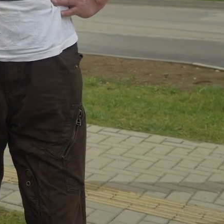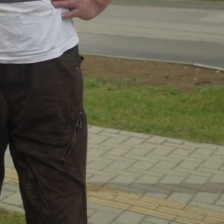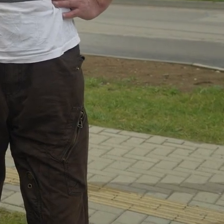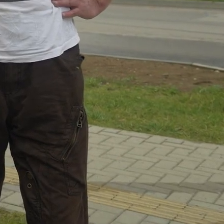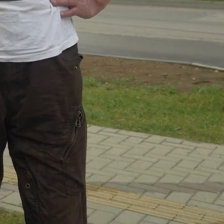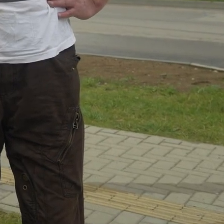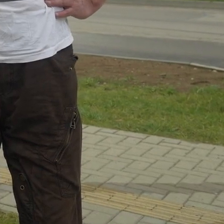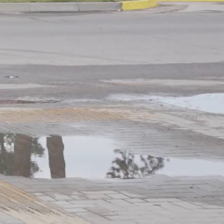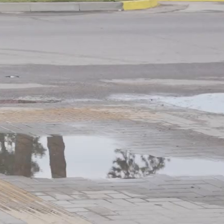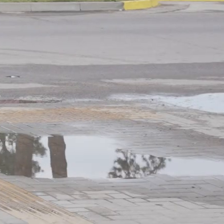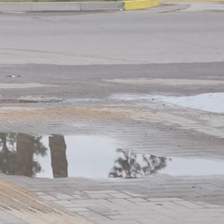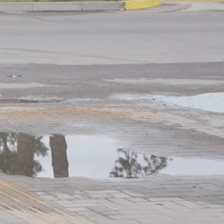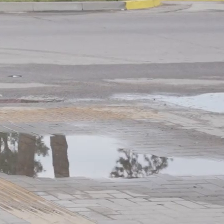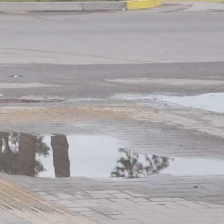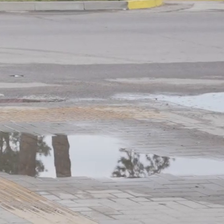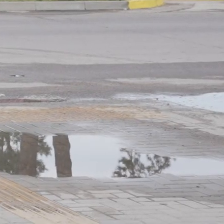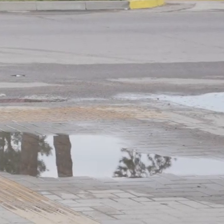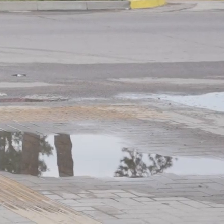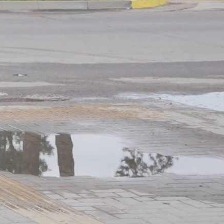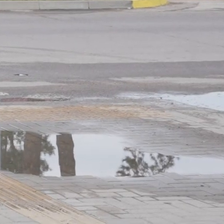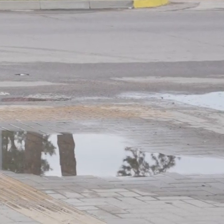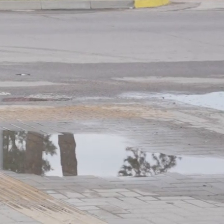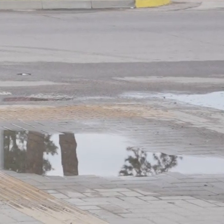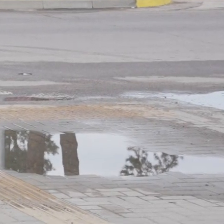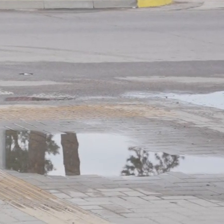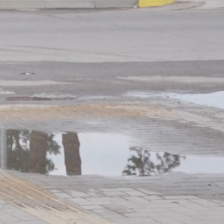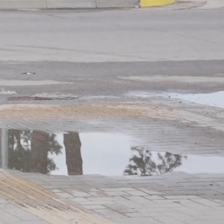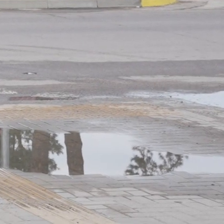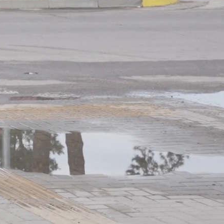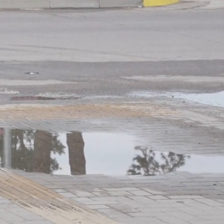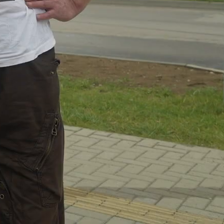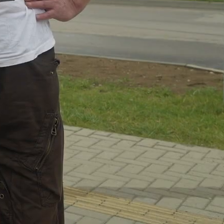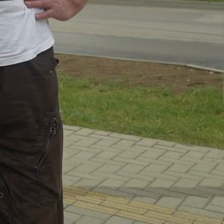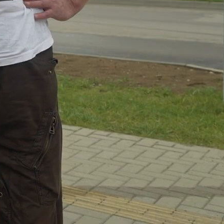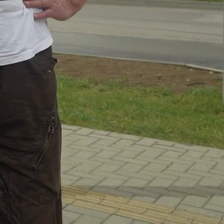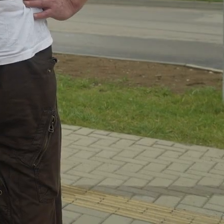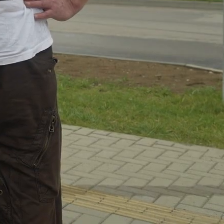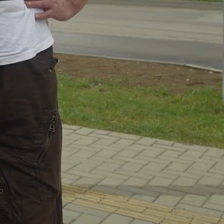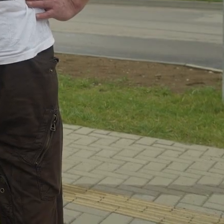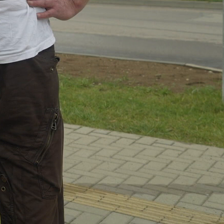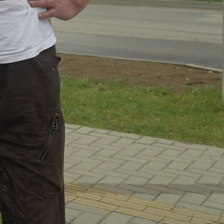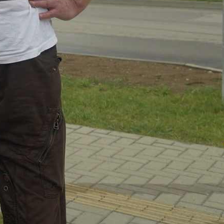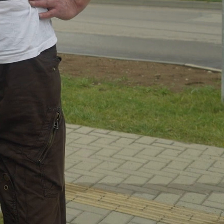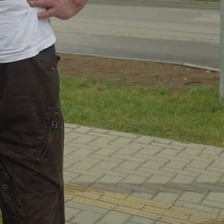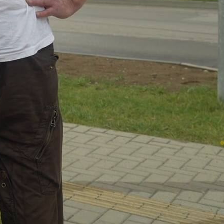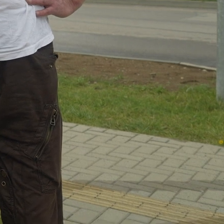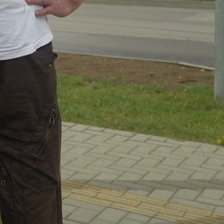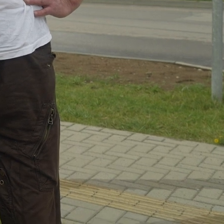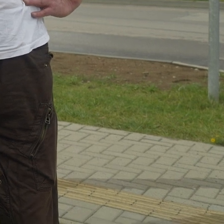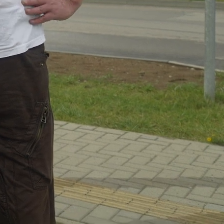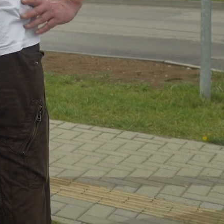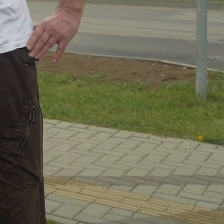Klausyk, Valerijau, dirba dar parduotuvės, tai gal verta mums dar pasipildyti savo atsargas, nežiūrint to, kad